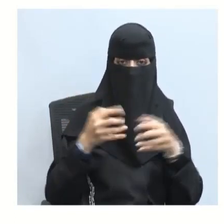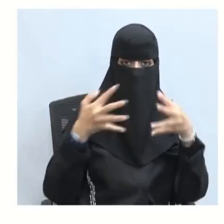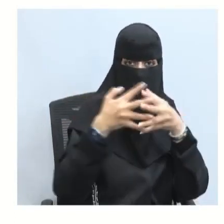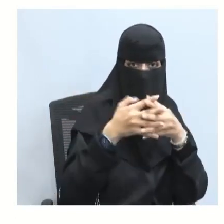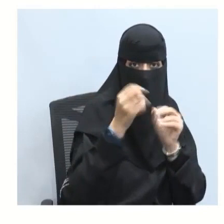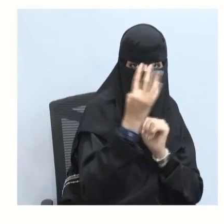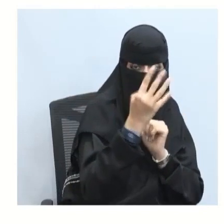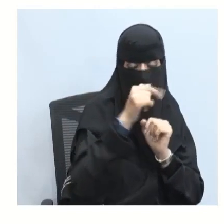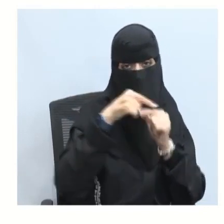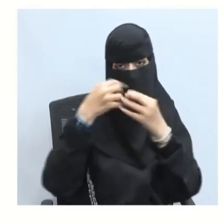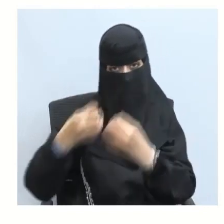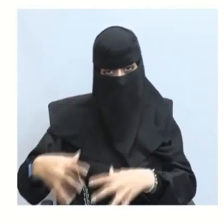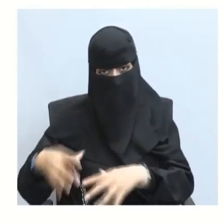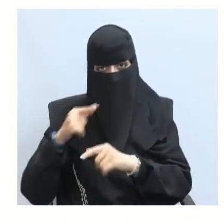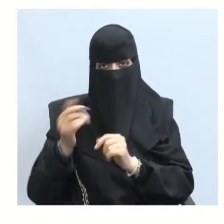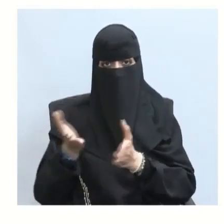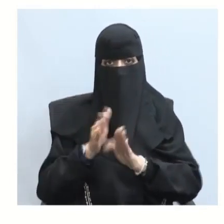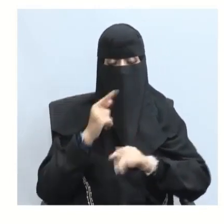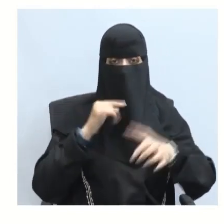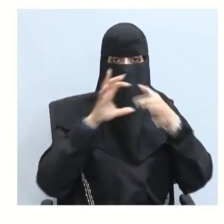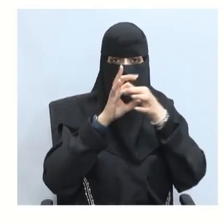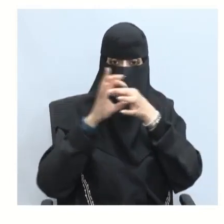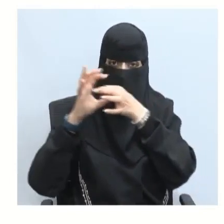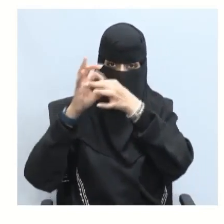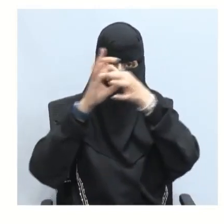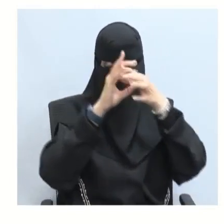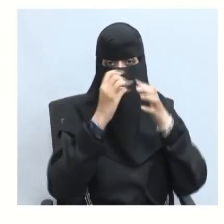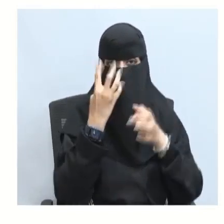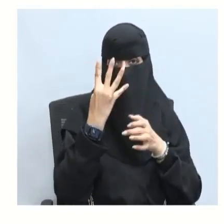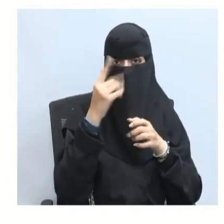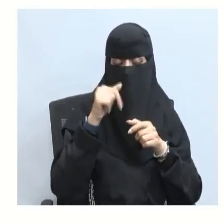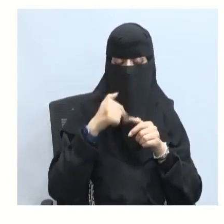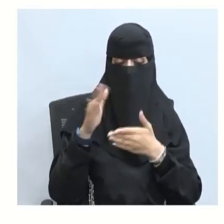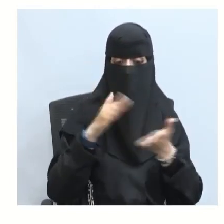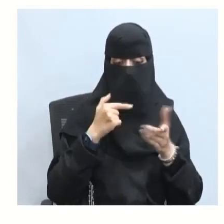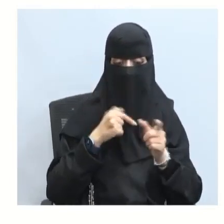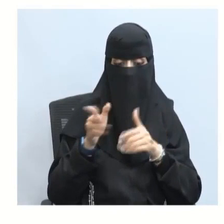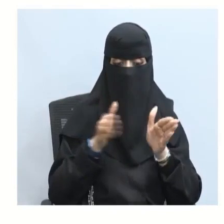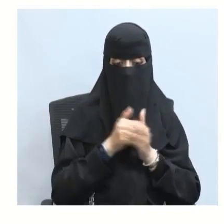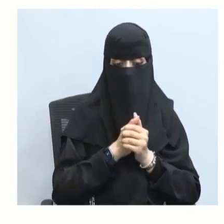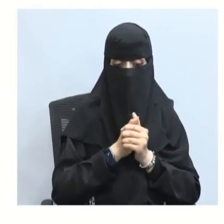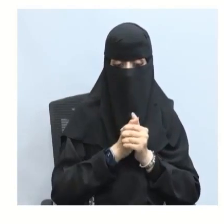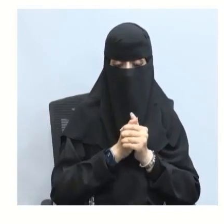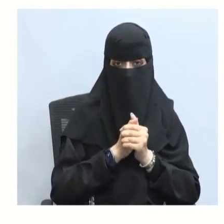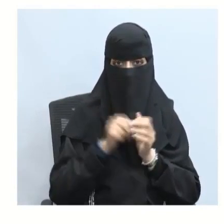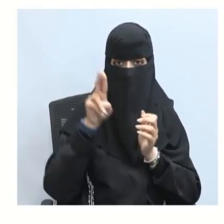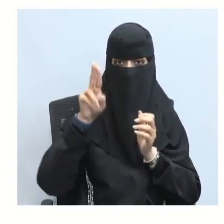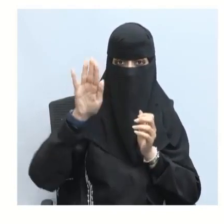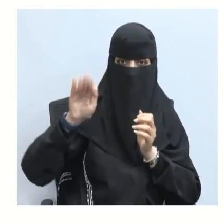الاربعه ايضا يكون اربعه روابط تساهميه وهذا يعطيني نوع الروابط التي يكونها الكربون نوعها